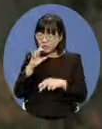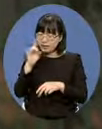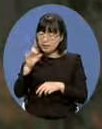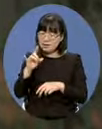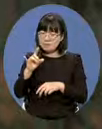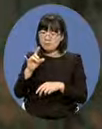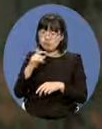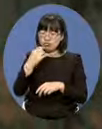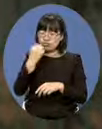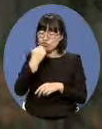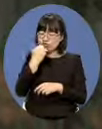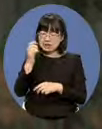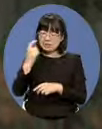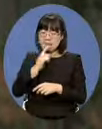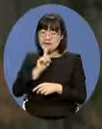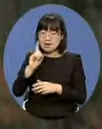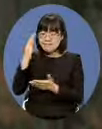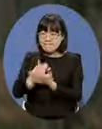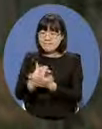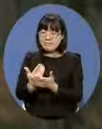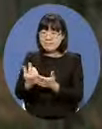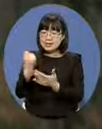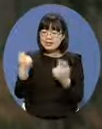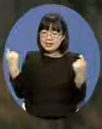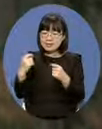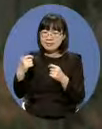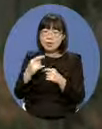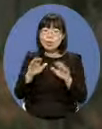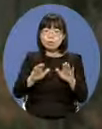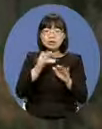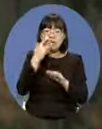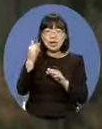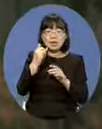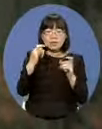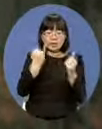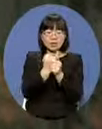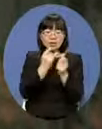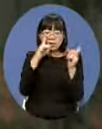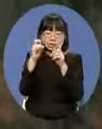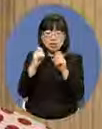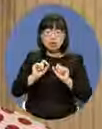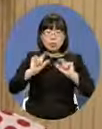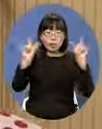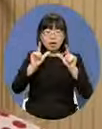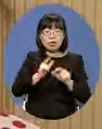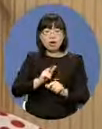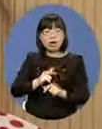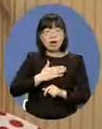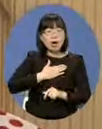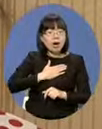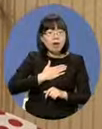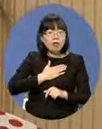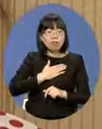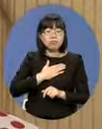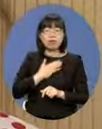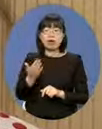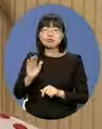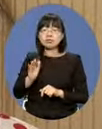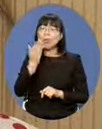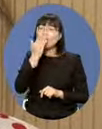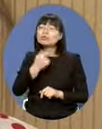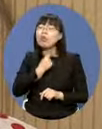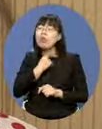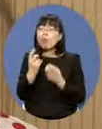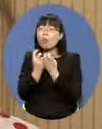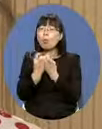쓸데없는 소리 하지 말고 얼른 가서 옷 입어. 오늘 엄마 아빠 결혼기념일인 거 몰라? 알아. 그래도 먹고 싶은